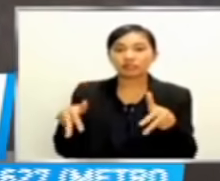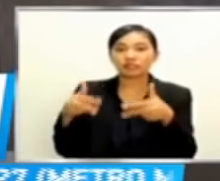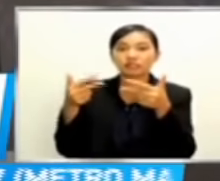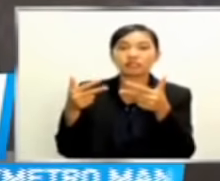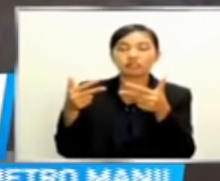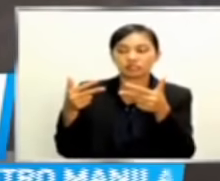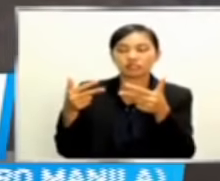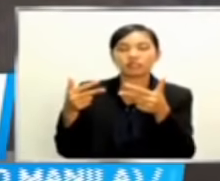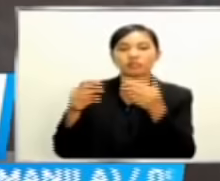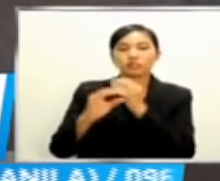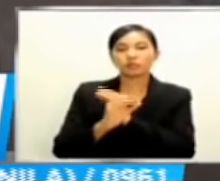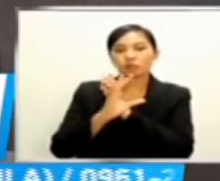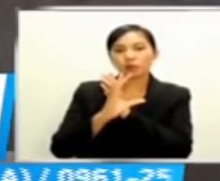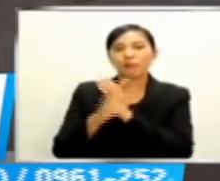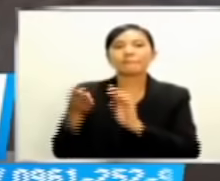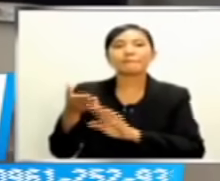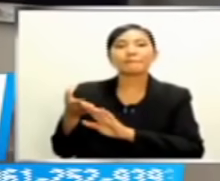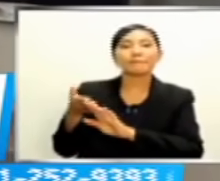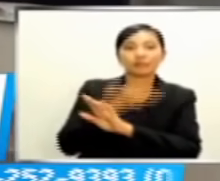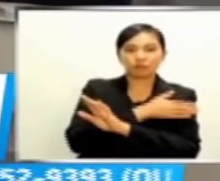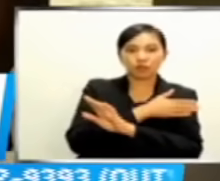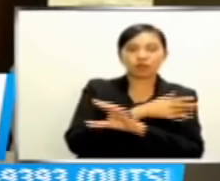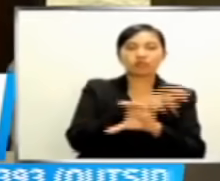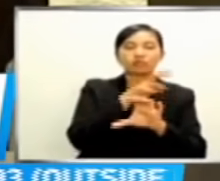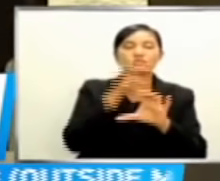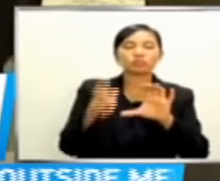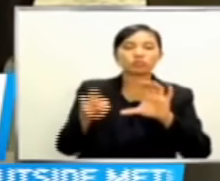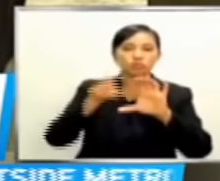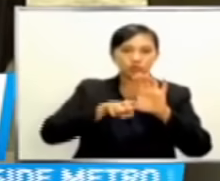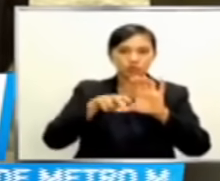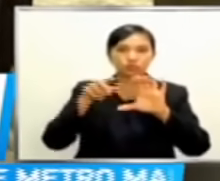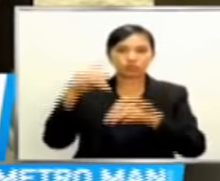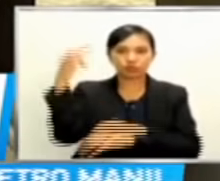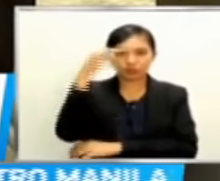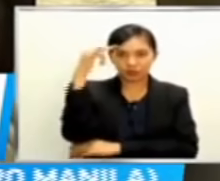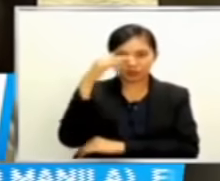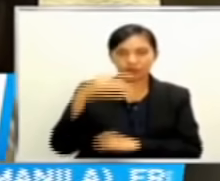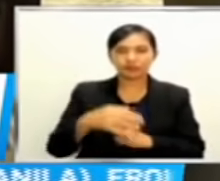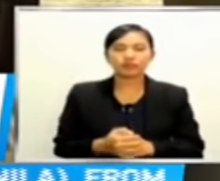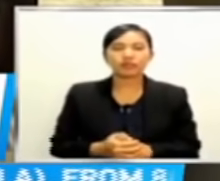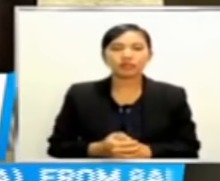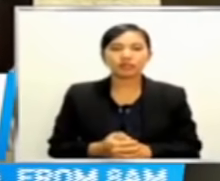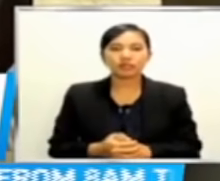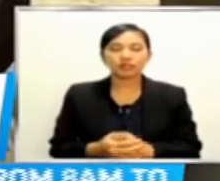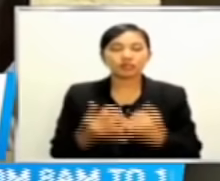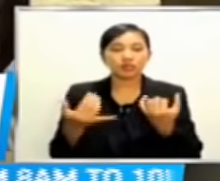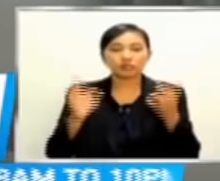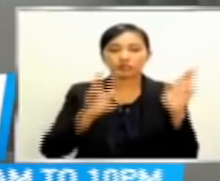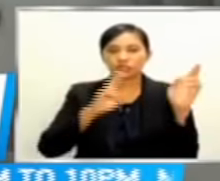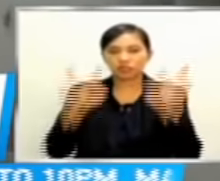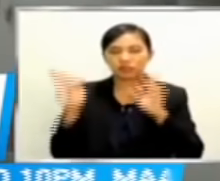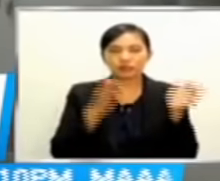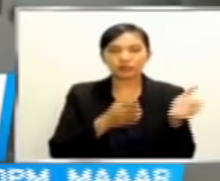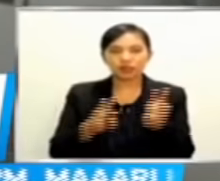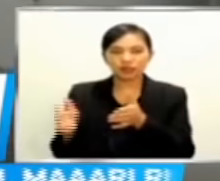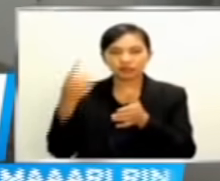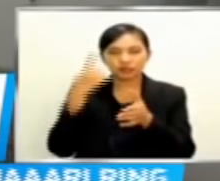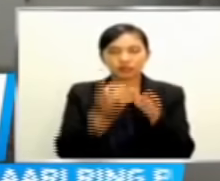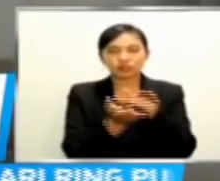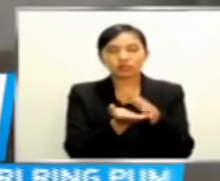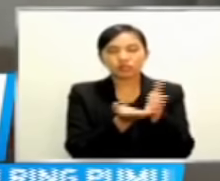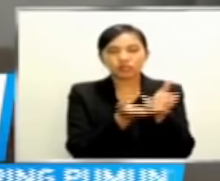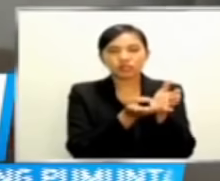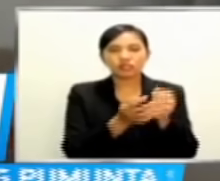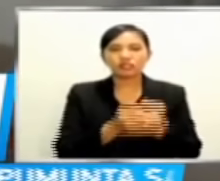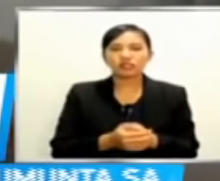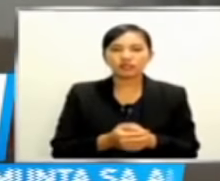mga anak bago sumakay ng eroplano. Inihahanda na ang pagbuburula ni Corporal Matundin na bukod sa kabiyak ay